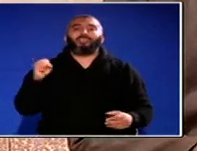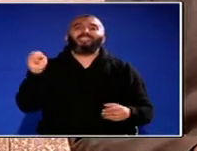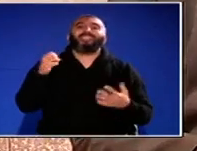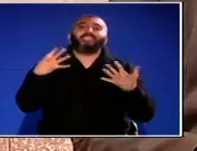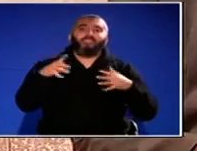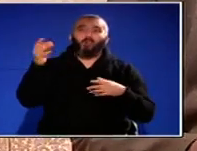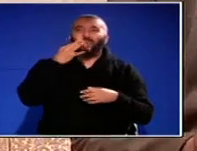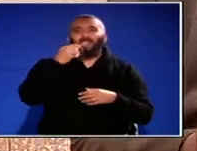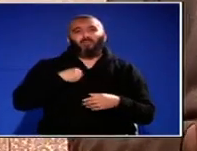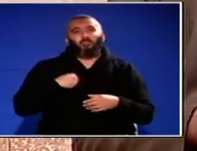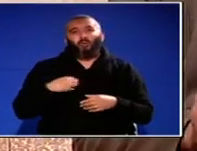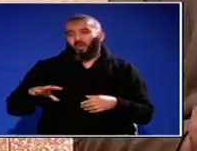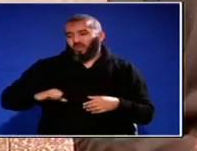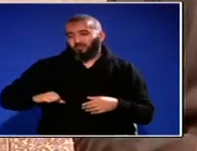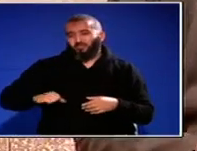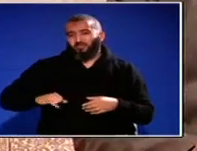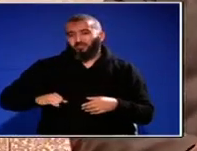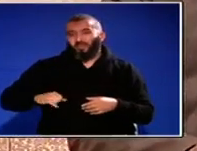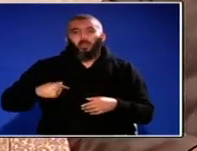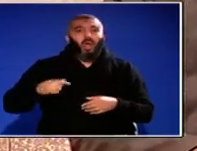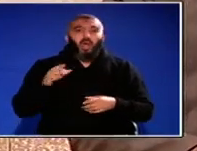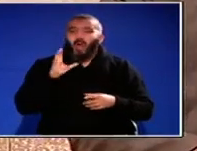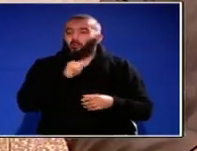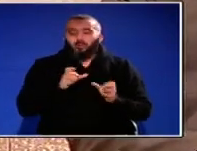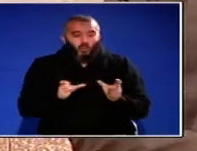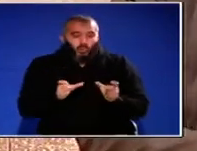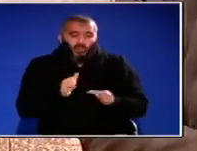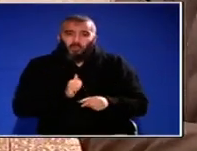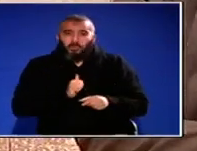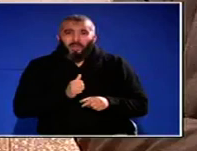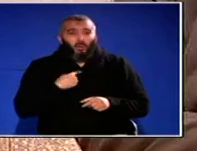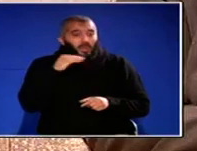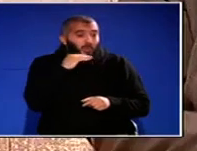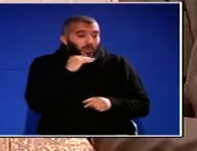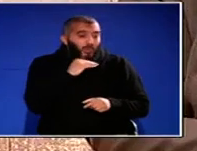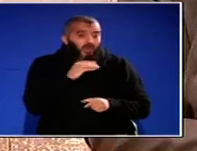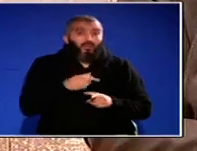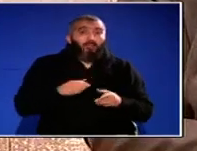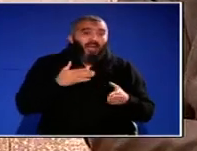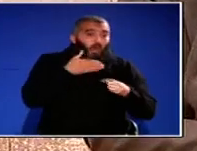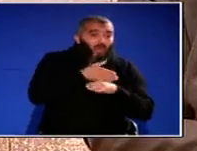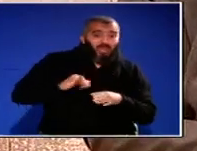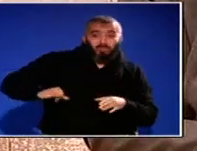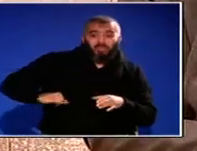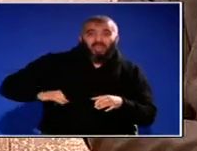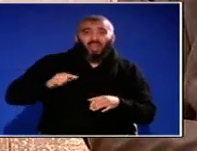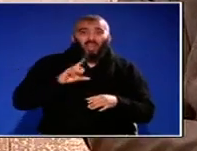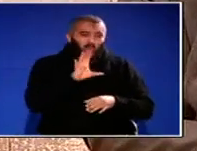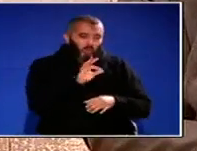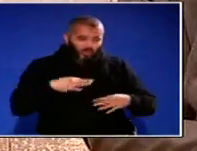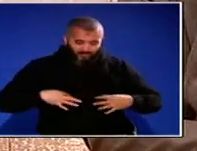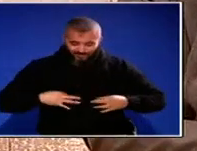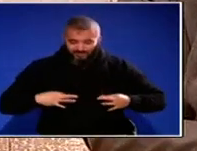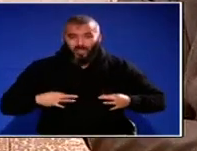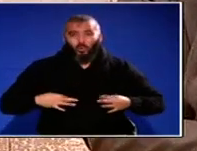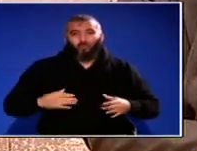ويقول بأنه لم يستطع التحكم، فهل يعيد الوضوء دوما؟ شو احنا نقول لسي موسى،